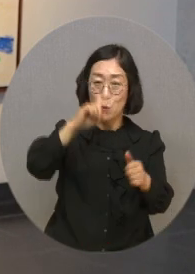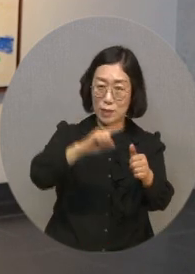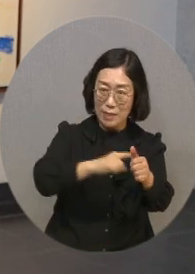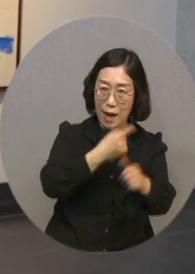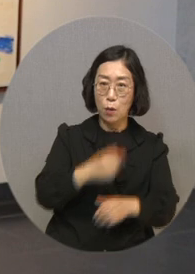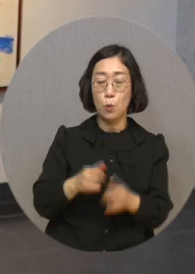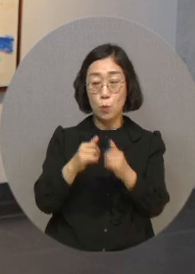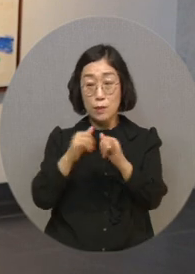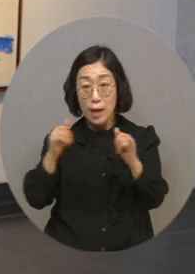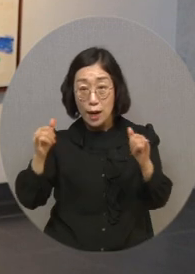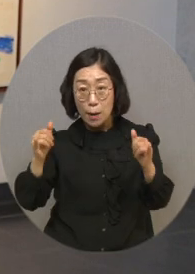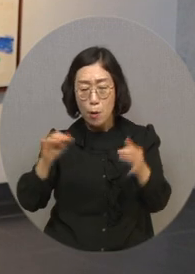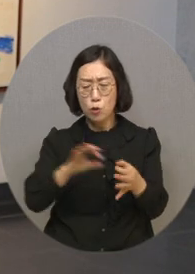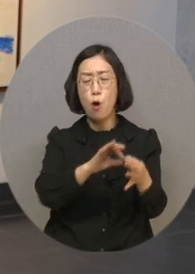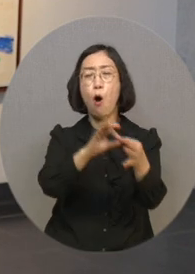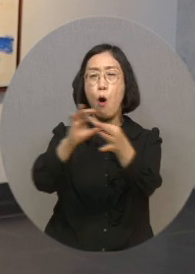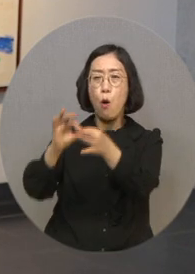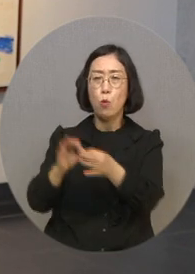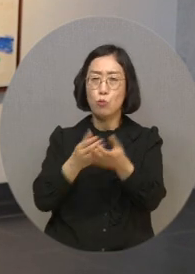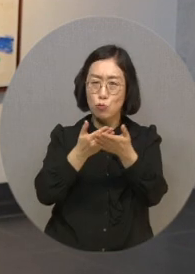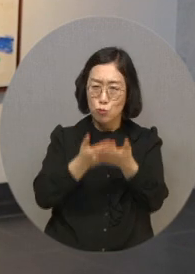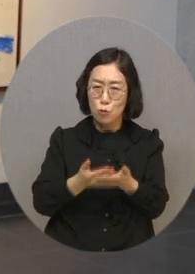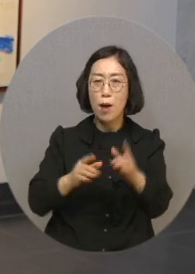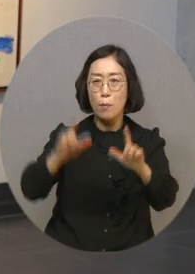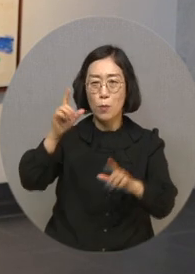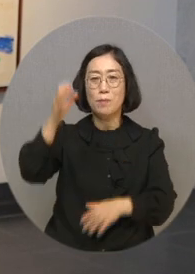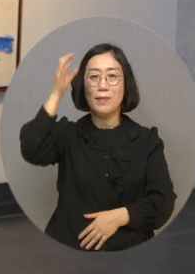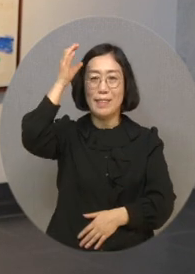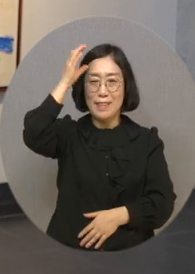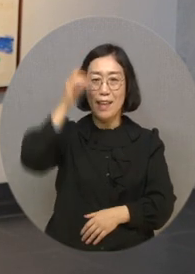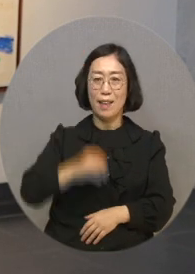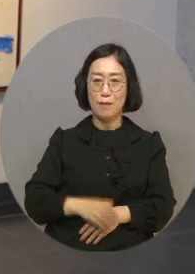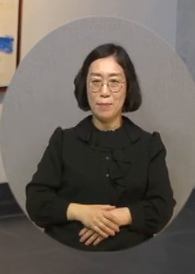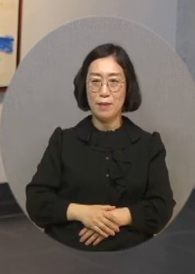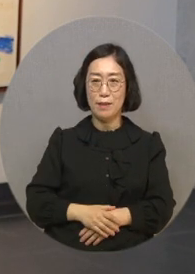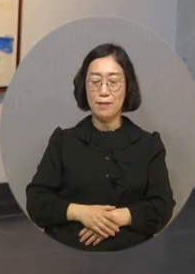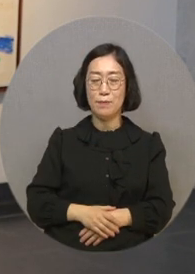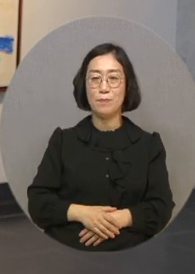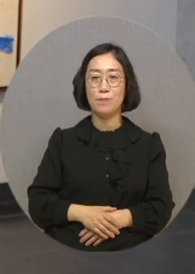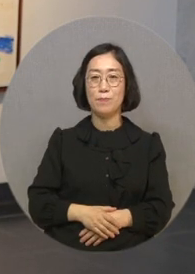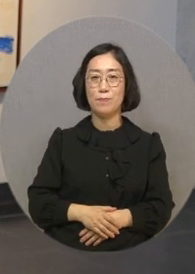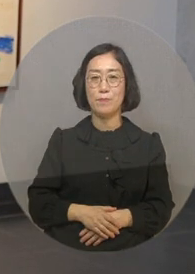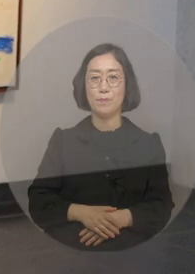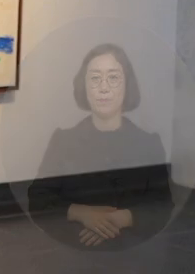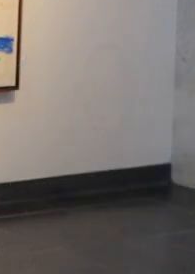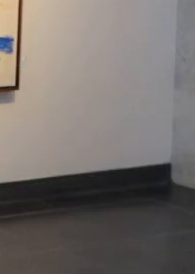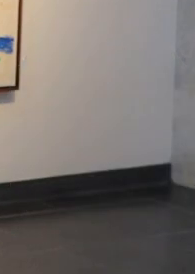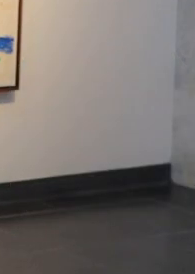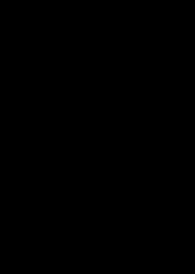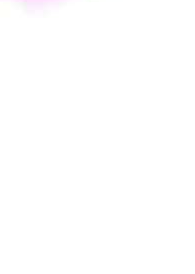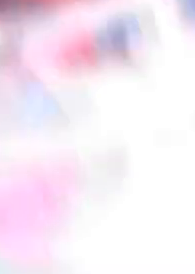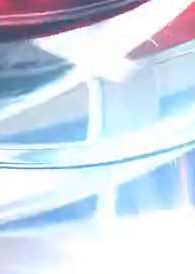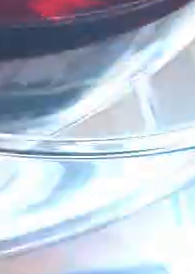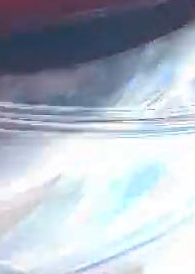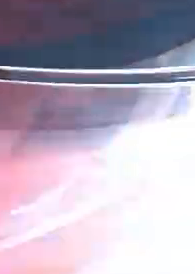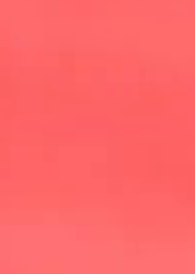그리고 인간의 상호 공존을 기대해봅니다. 복지TV 뉴스 김서연입니다.